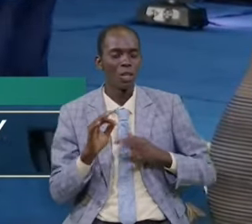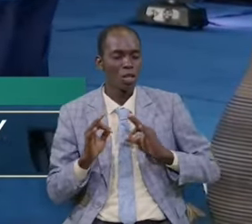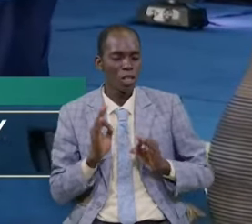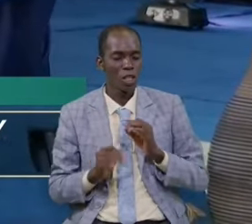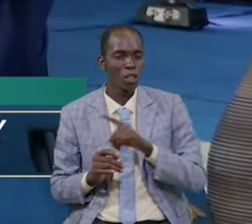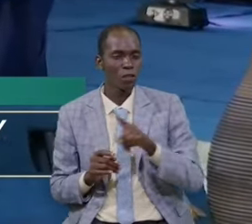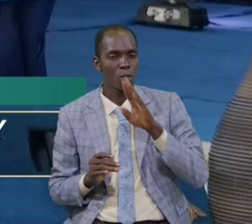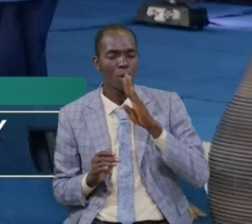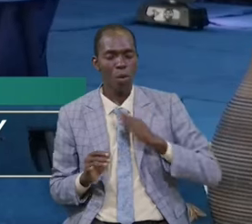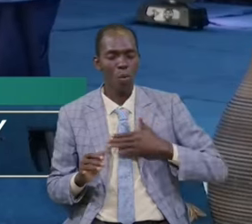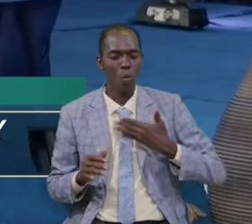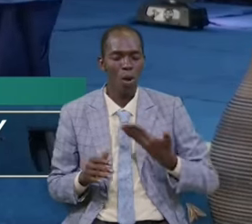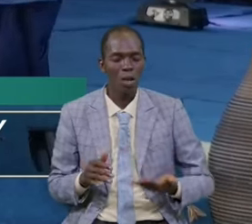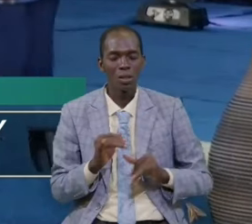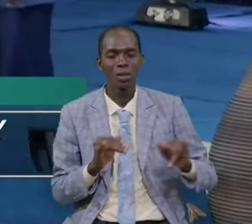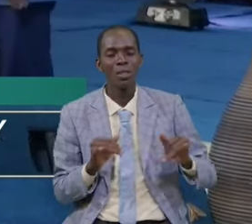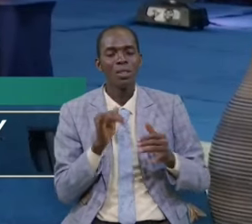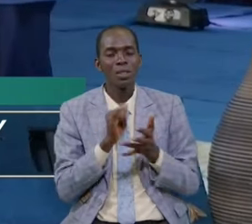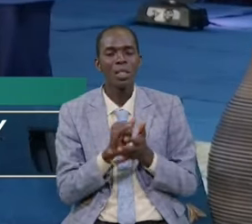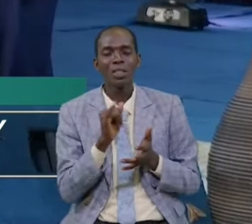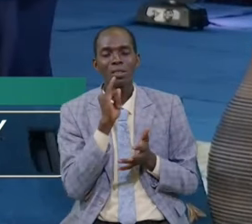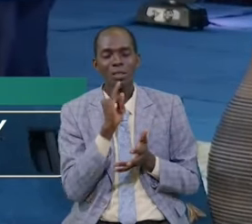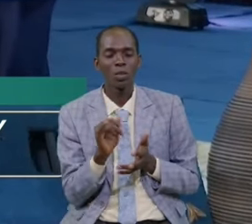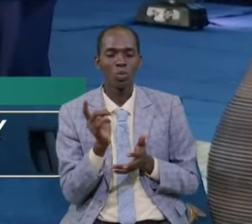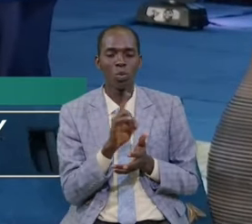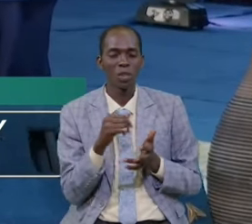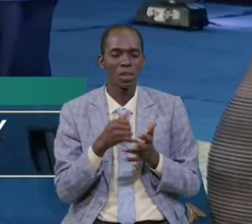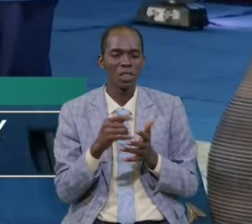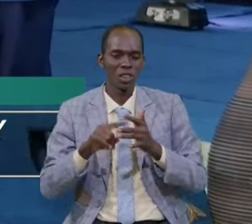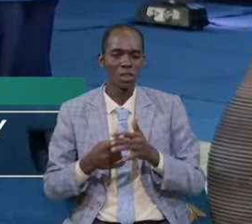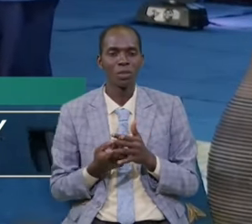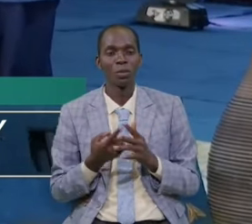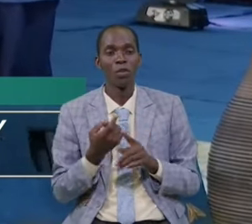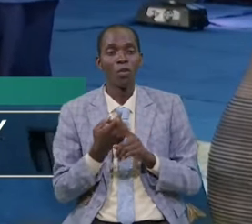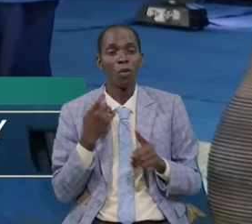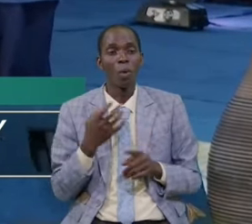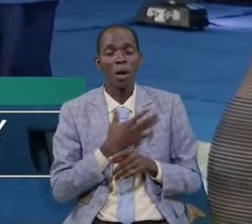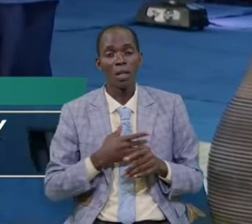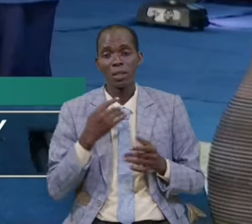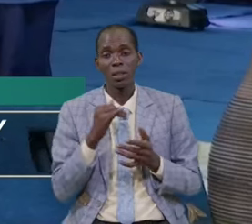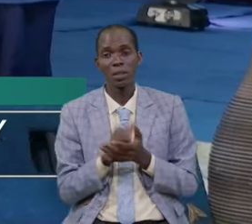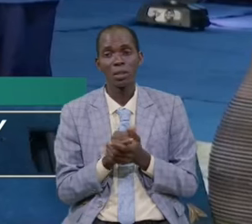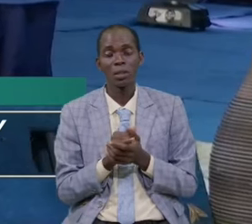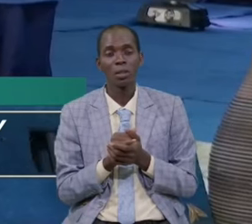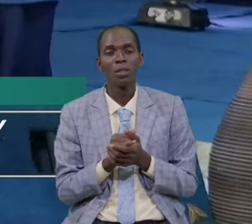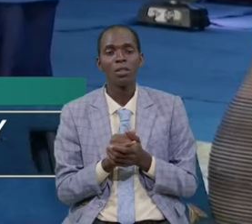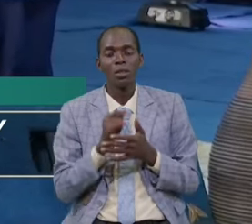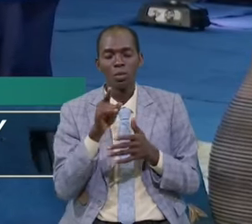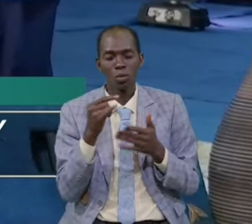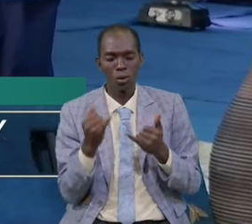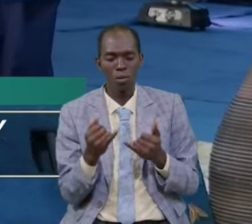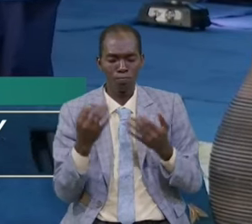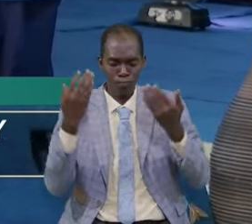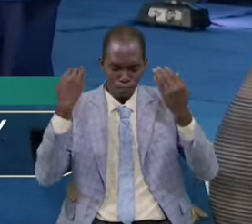tous les vêtements de manque de volonté, vous en débarrassez et vous portez le regard de la bonne volonté.